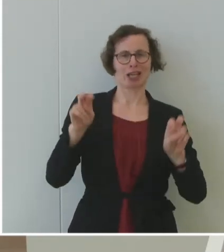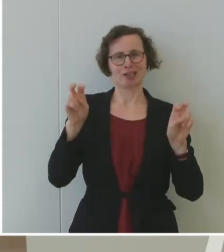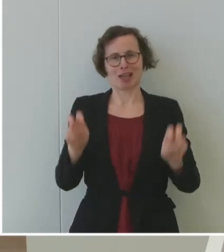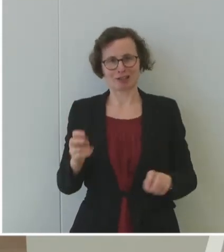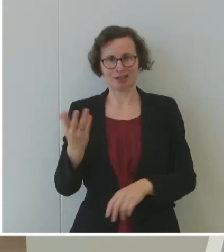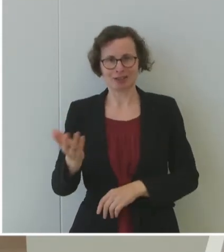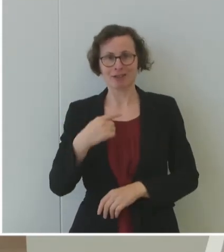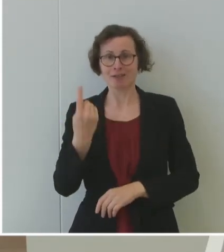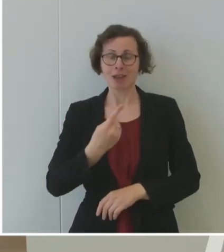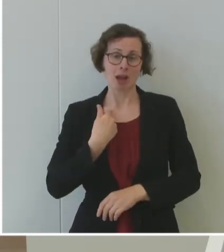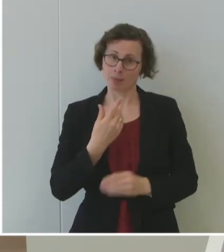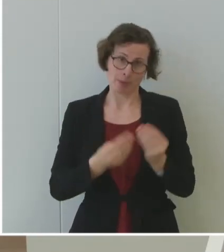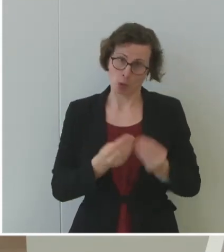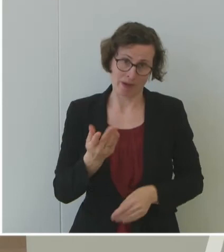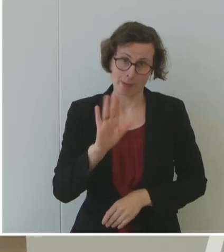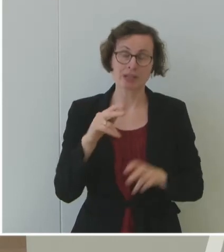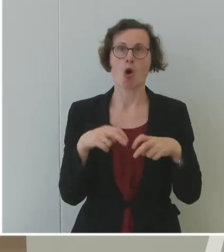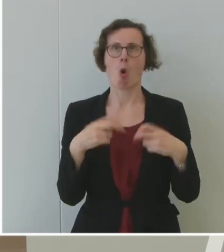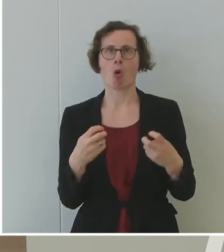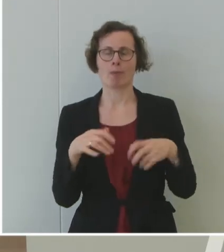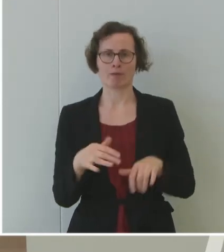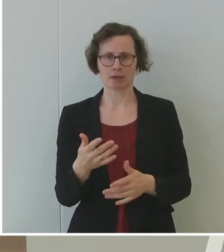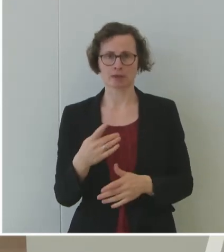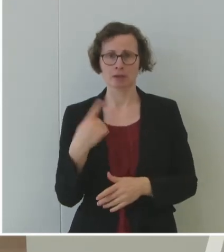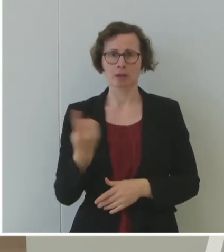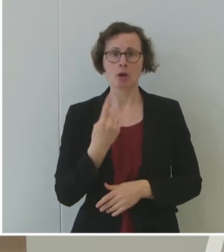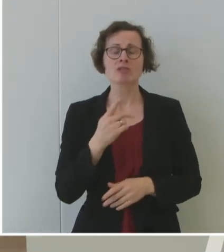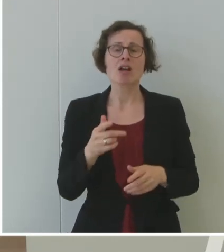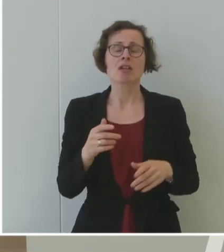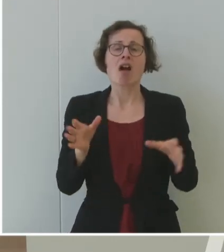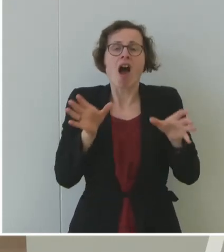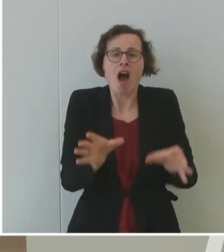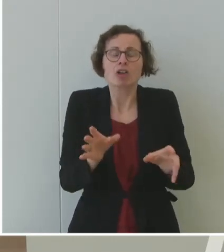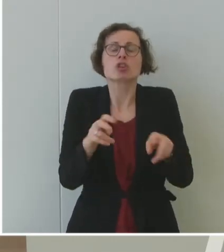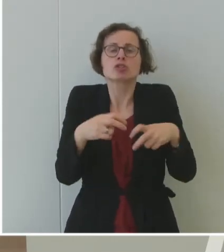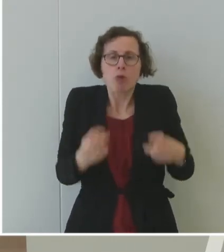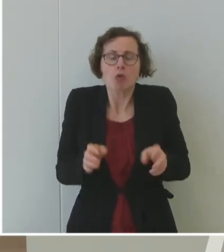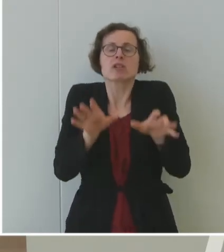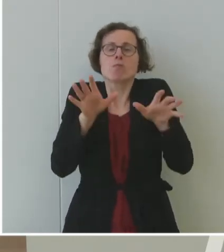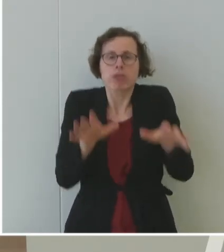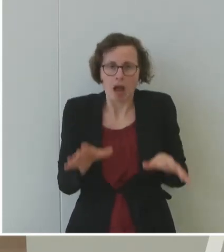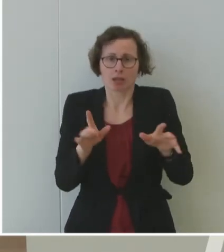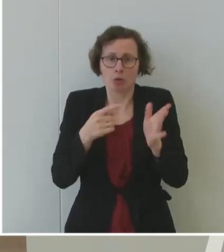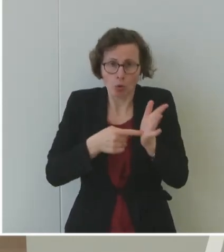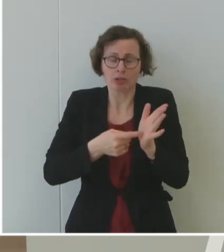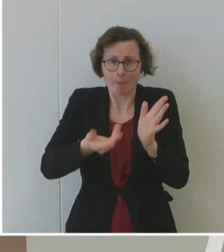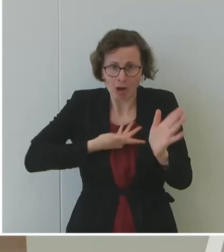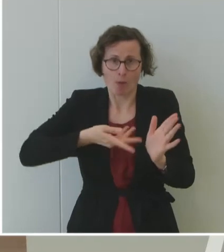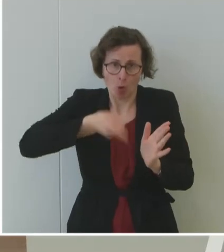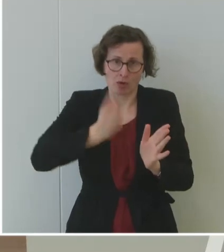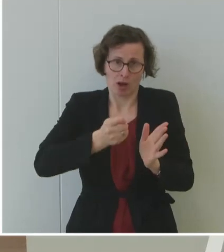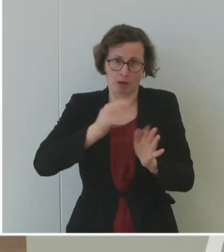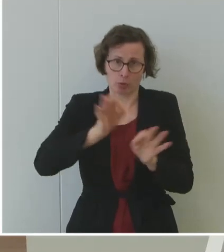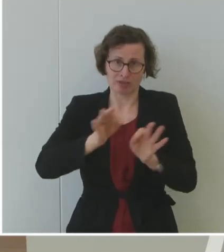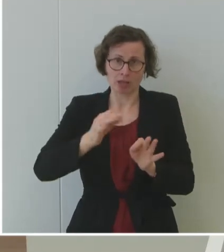Wir können uns hier schön hinsetzen. Wir haben kein Problem mit Homeoffice, weil wir uns unseren Arsch zu Hause breitsitzen können, weil wir 100% des Lohns bekommen, weil wir eine große